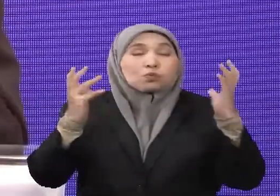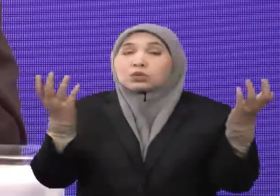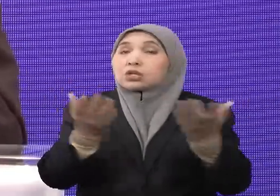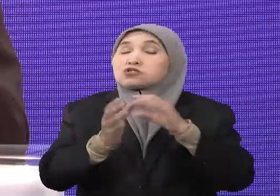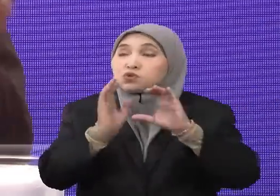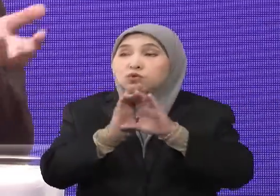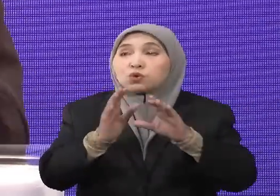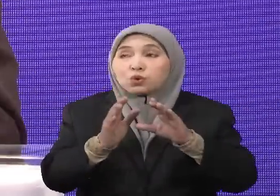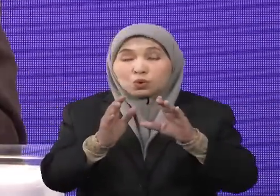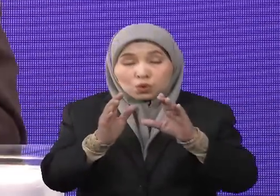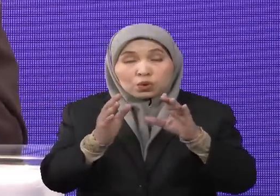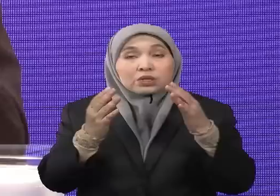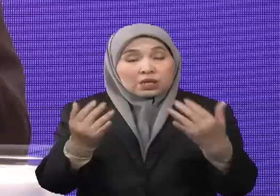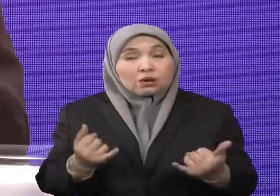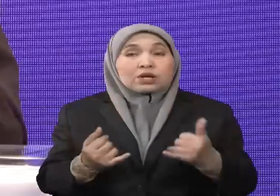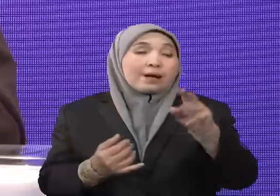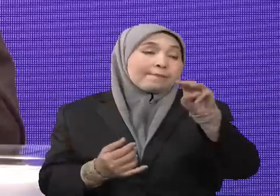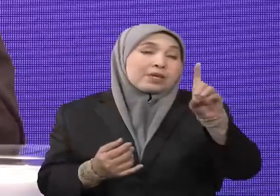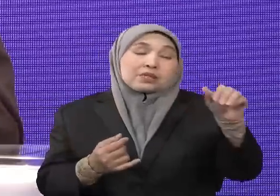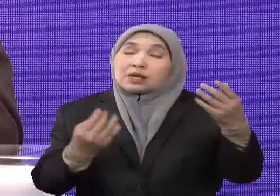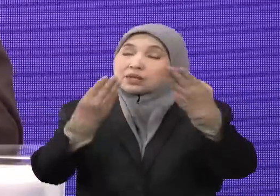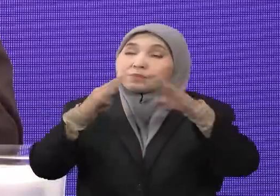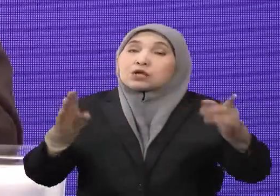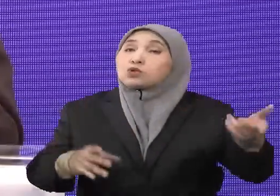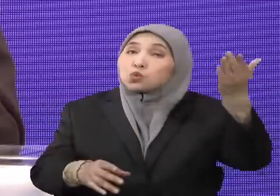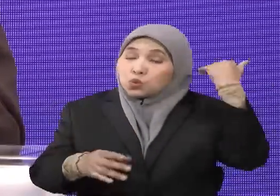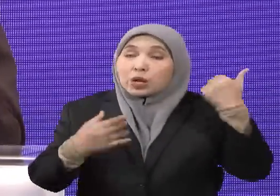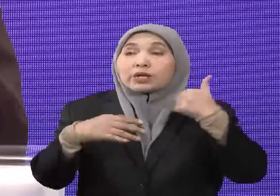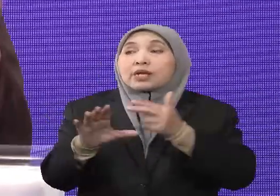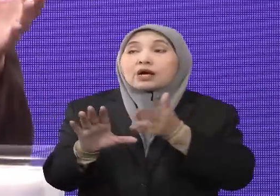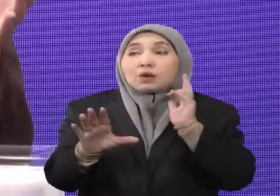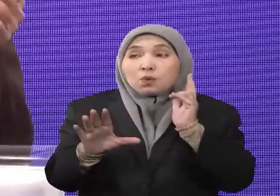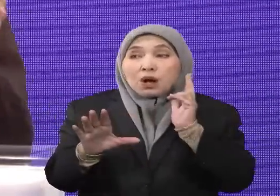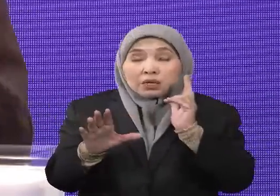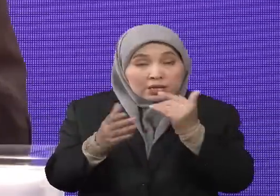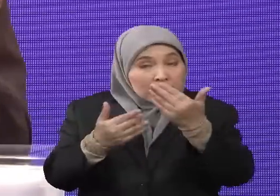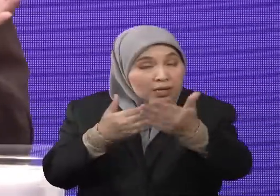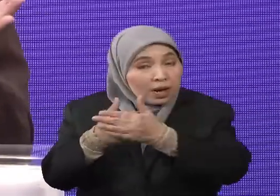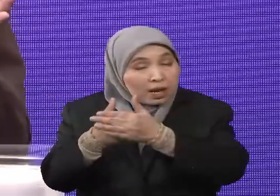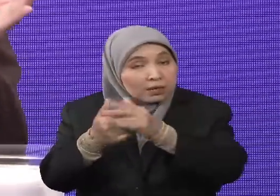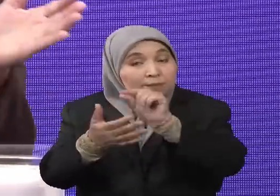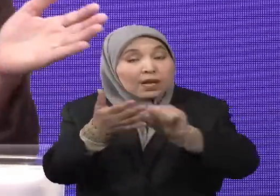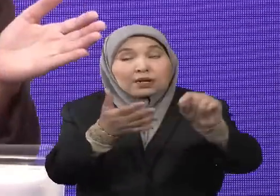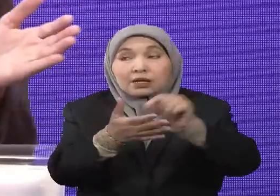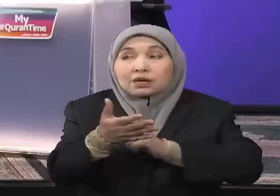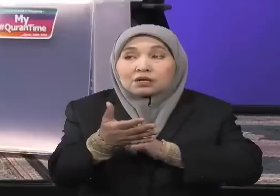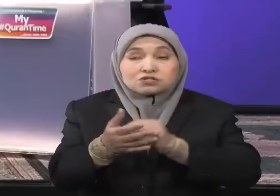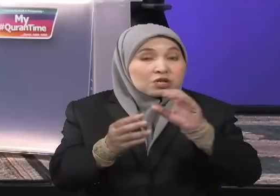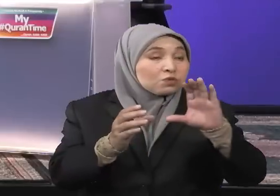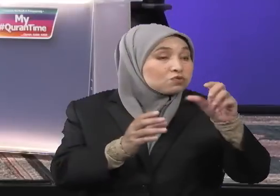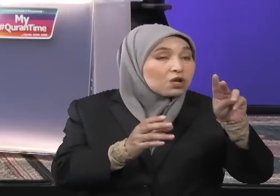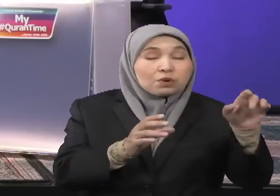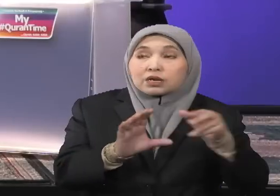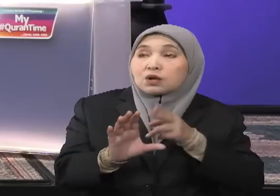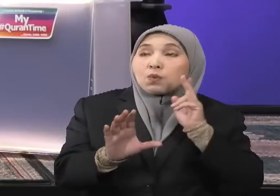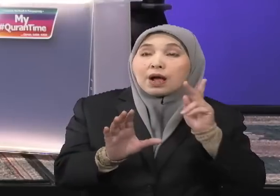dulu lah sekarang dah kata media ini dah agak bebasnya dulu-dulu ada ya keluar Tegal Oh cowoknya satu cawangan keluar